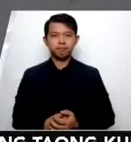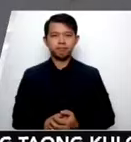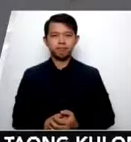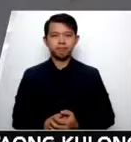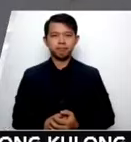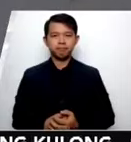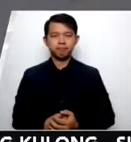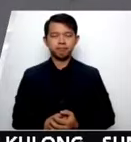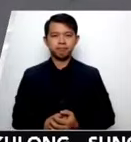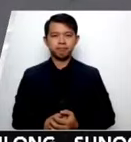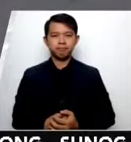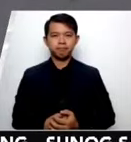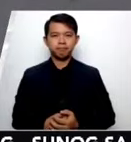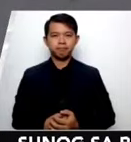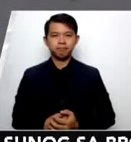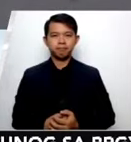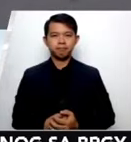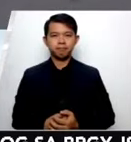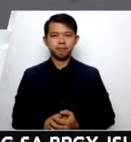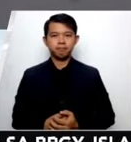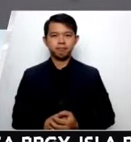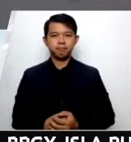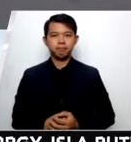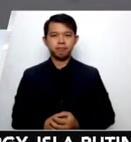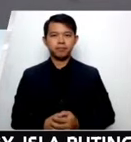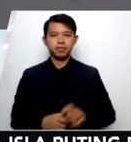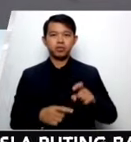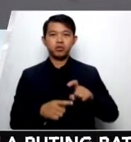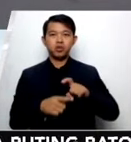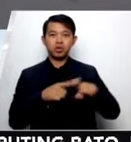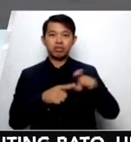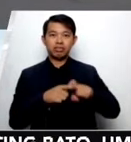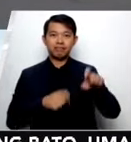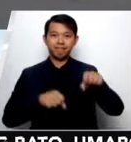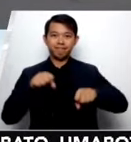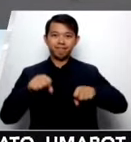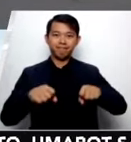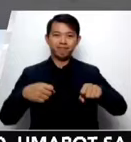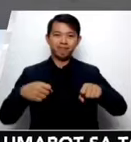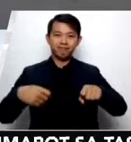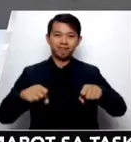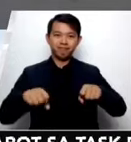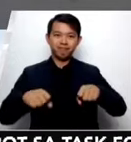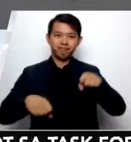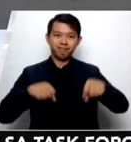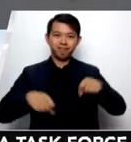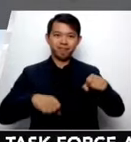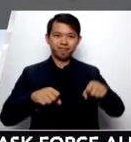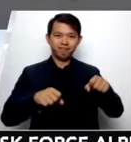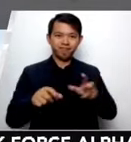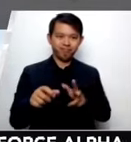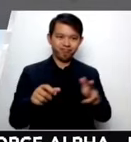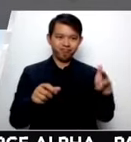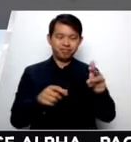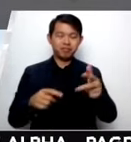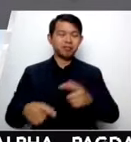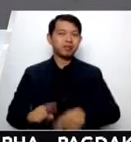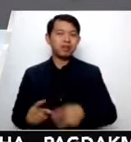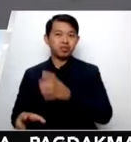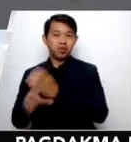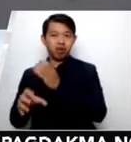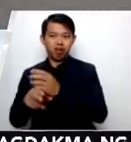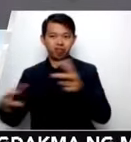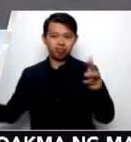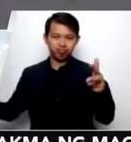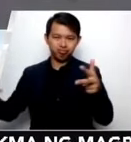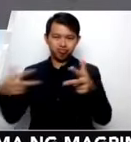Tumatawid ang e-trike na yan sa highway sa Zaraga, Iloilo nang salpukin ng humaharurot na SUV. Tumilapon ang driver ng e-trike